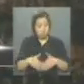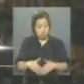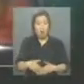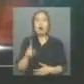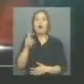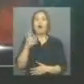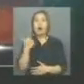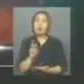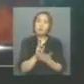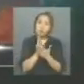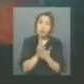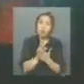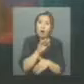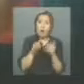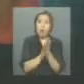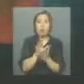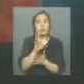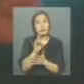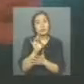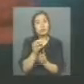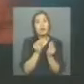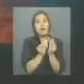บรางวัลรวม78รางวัล